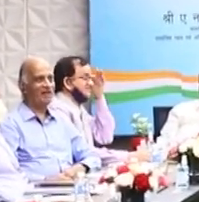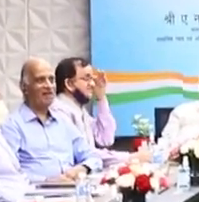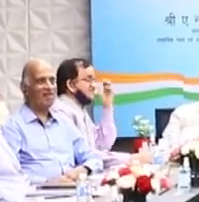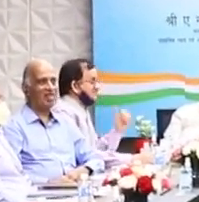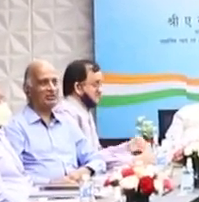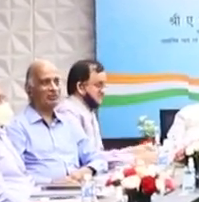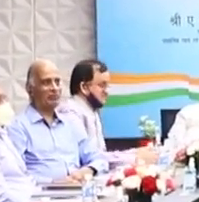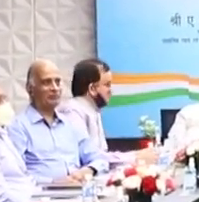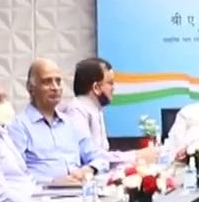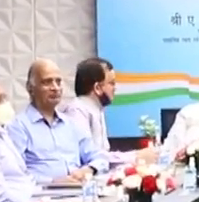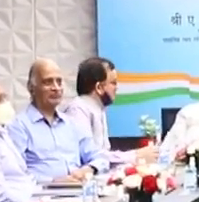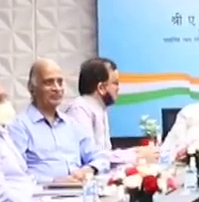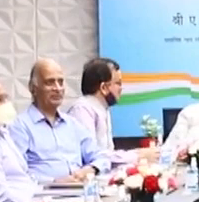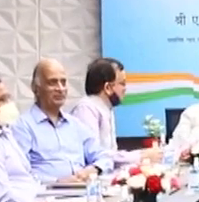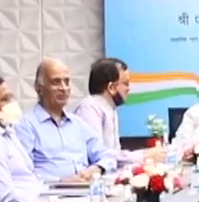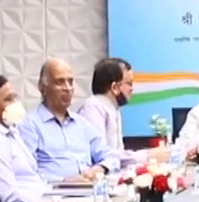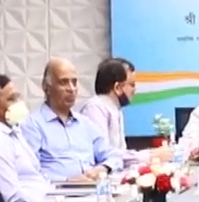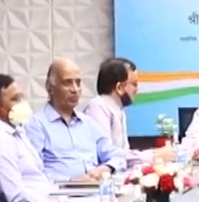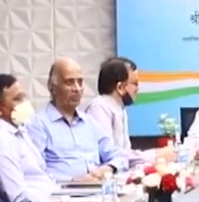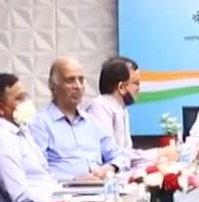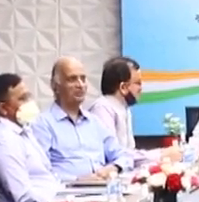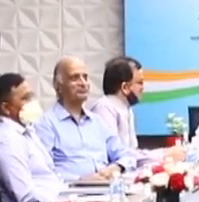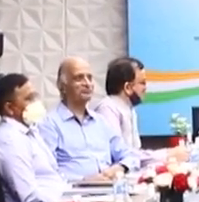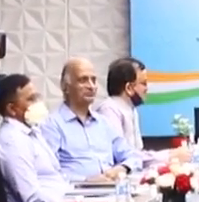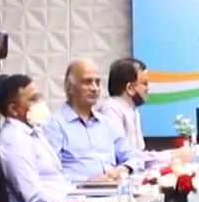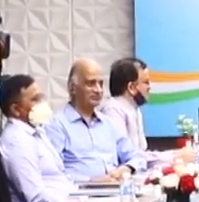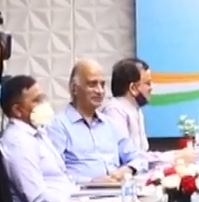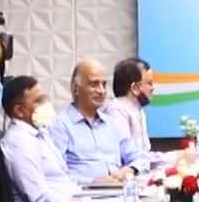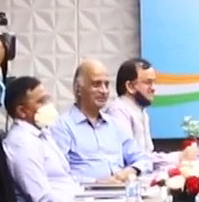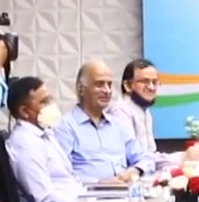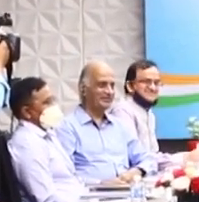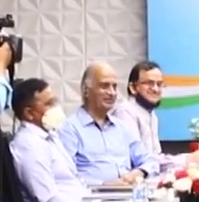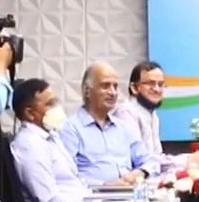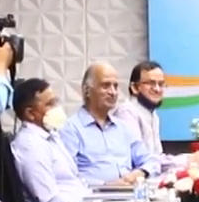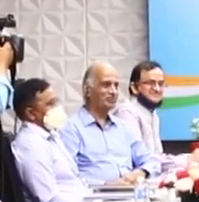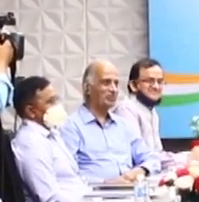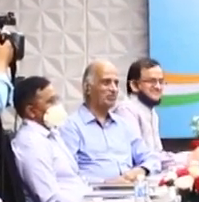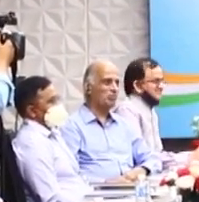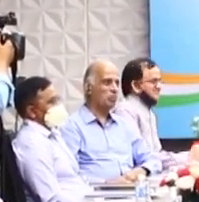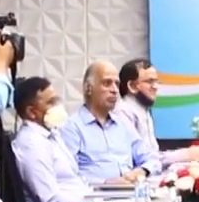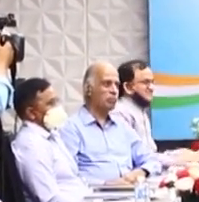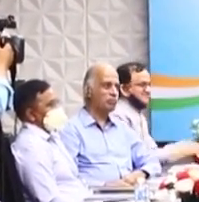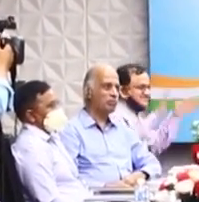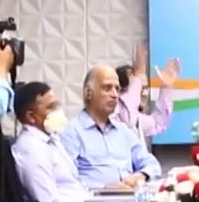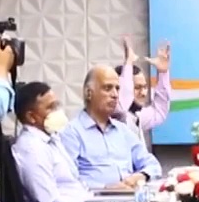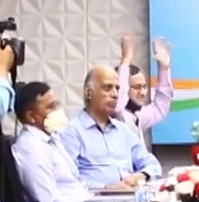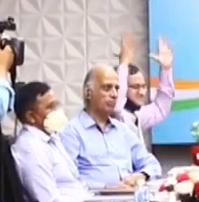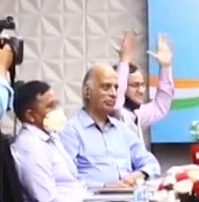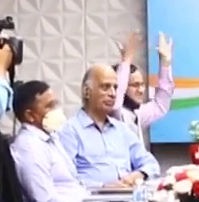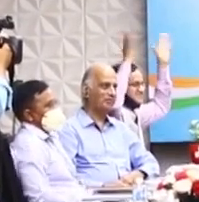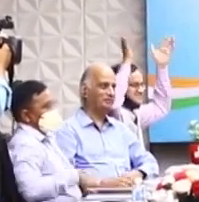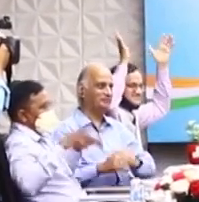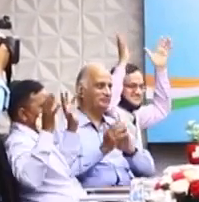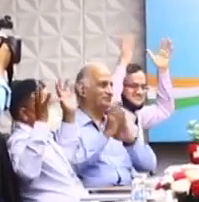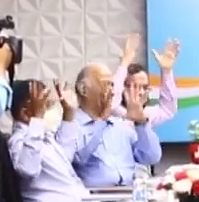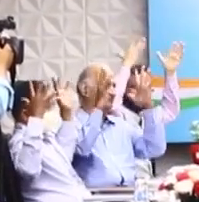गतिविधियों के साथ में निश्चित रूप से आगे बढ़ाने में आपका योगदान बाकी आपके साथियों को भी मिलेगा। बहुत बहुत धन्यवाद।